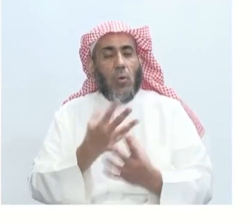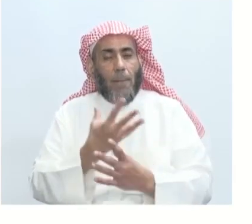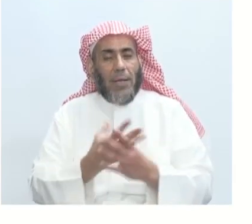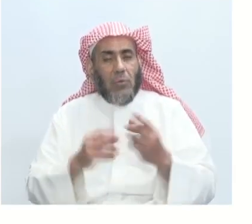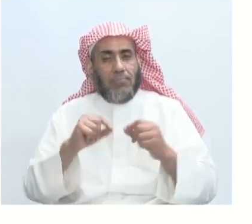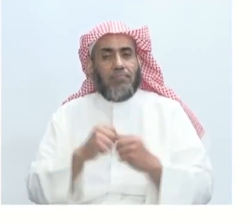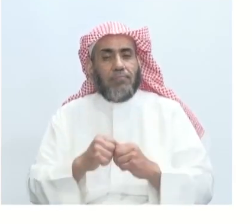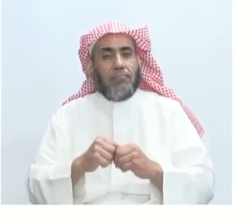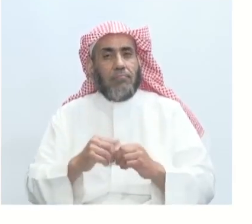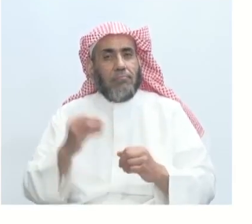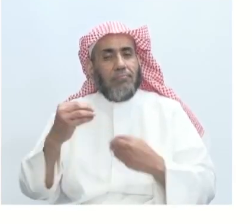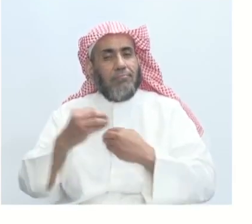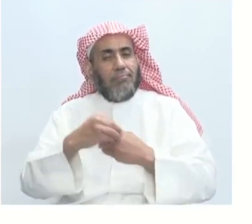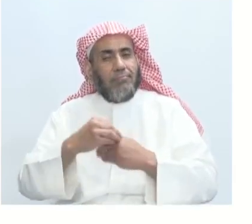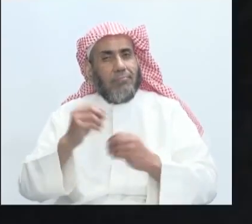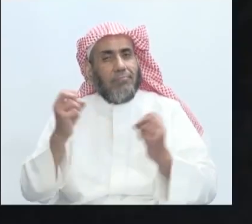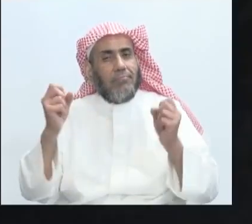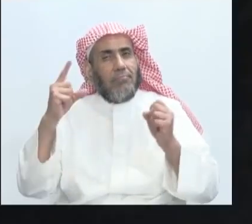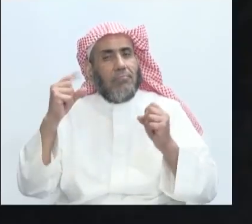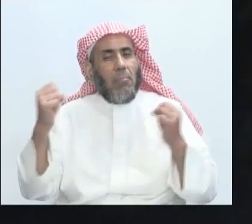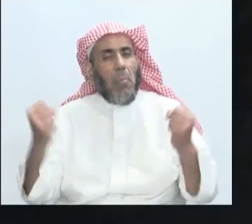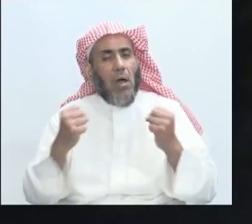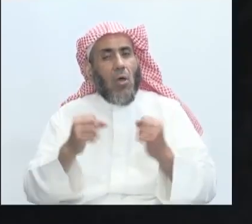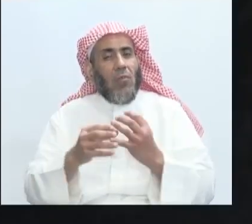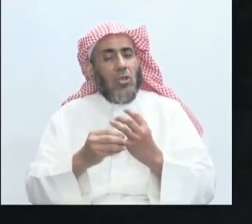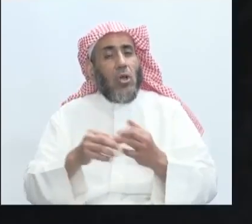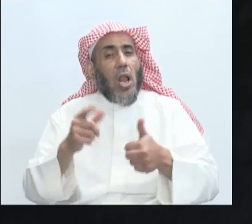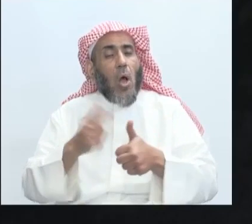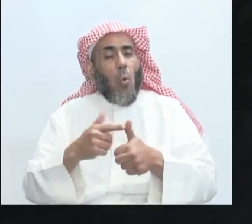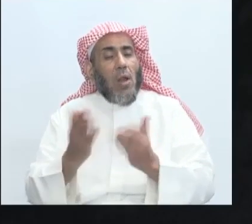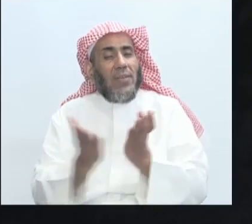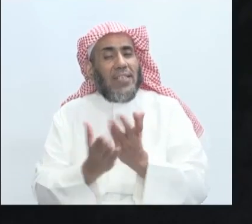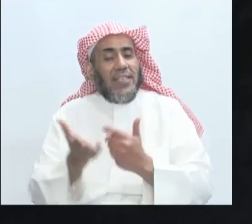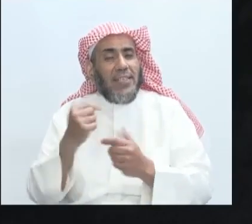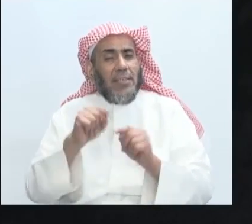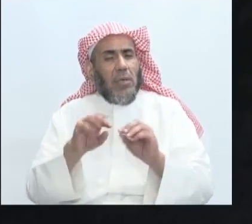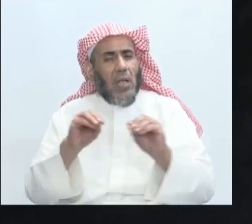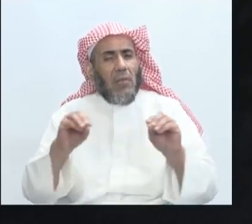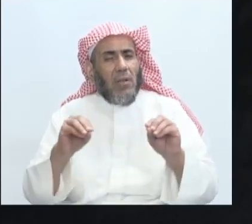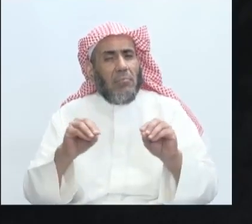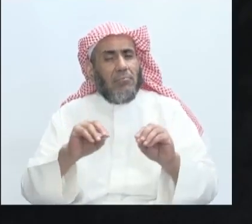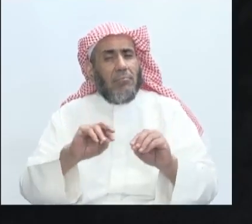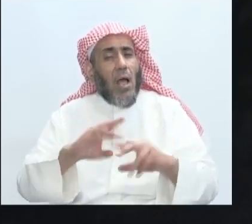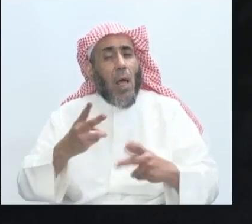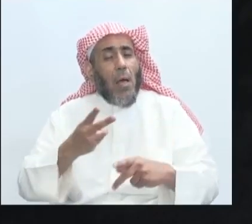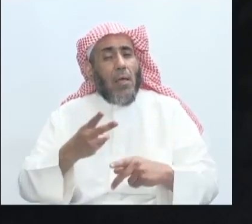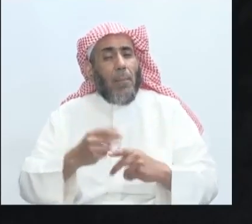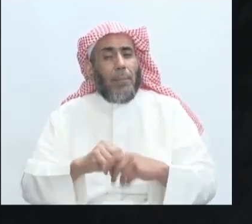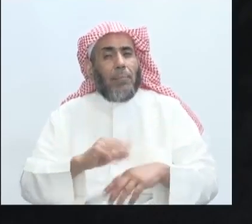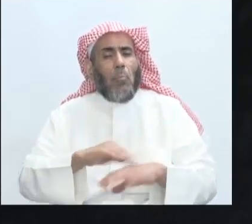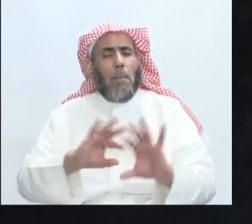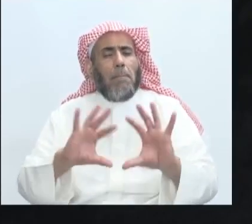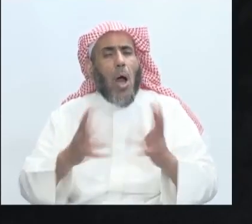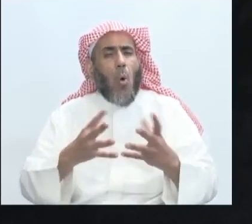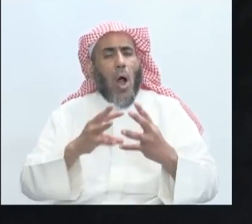الطلاب نستذكر ما اخذناه في الجزء الاول في درس سابق حينما تعرفنا على ما